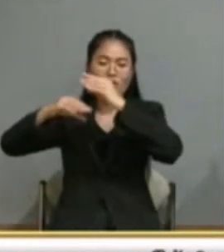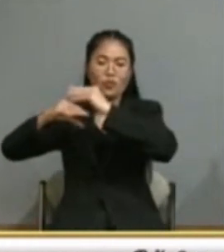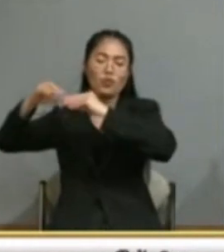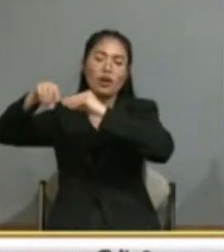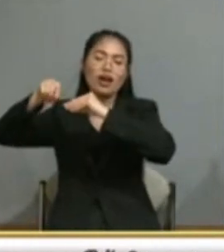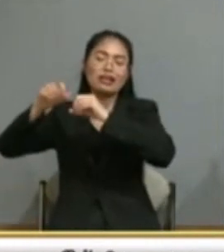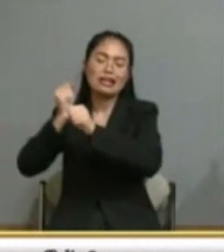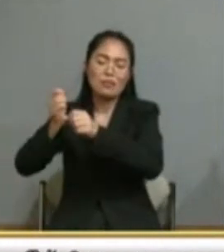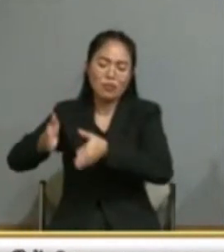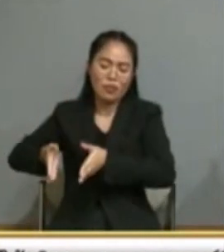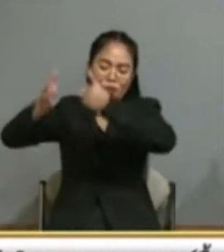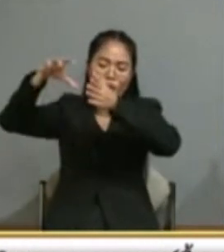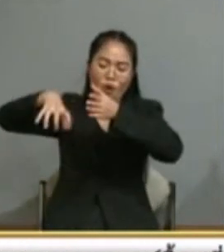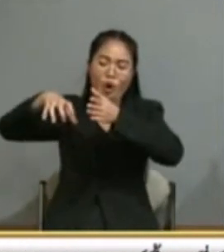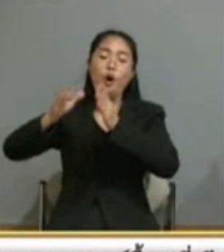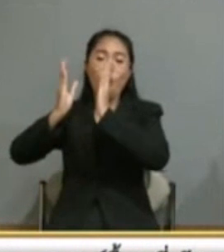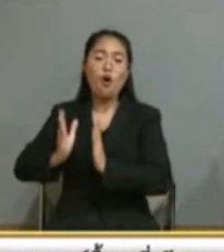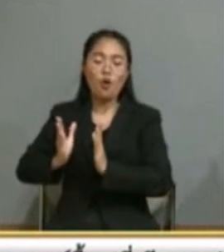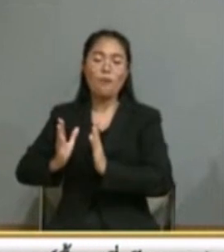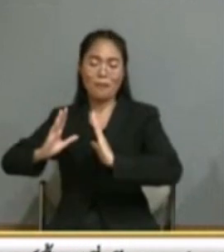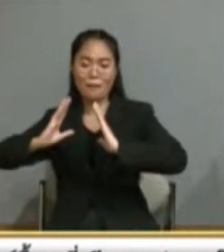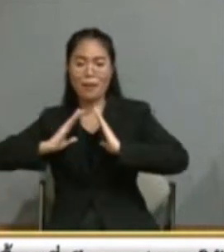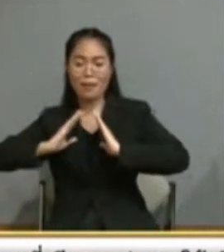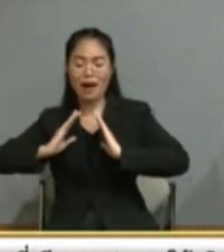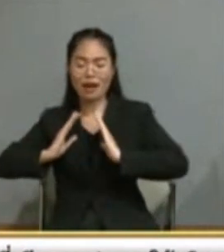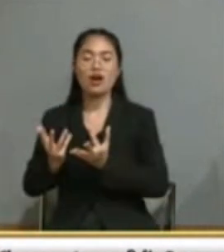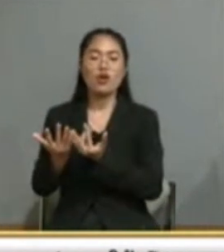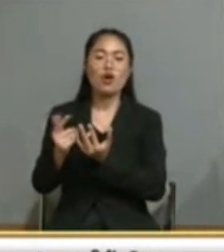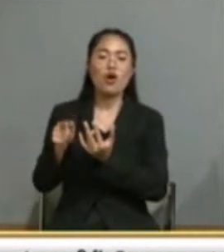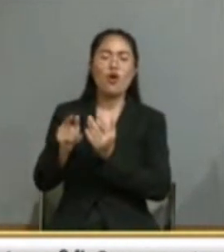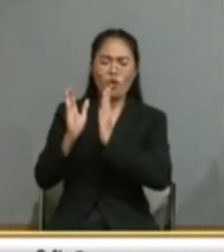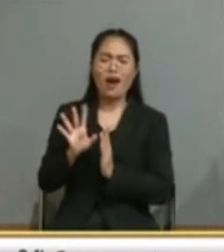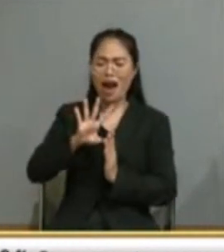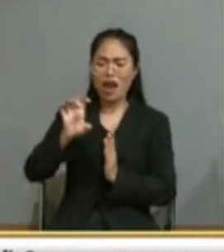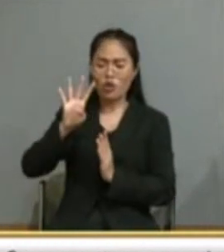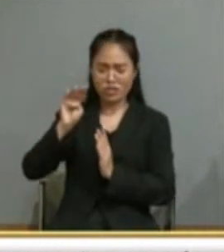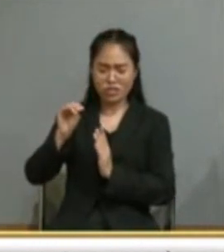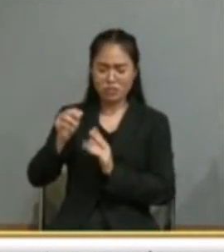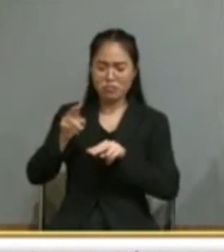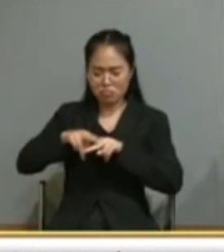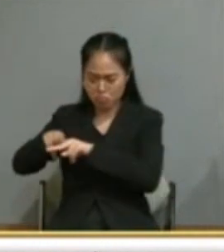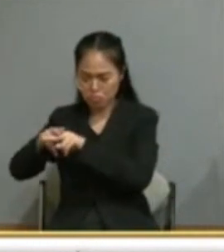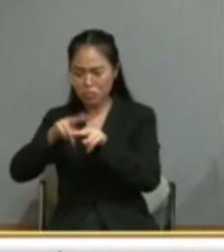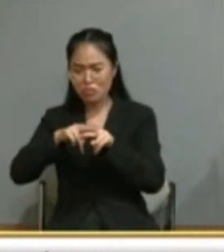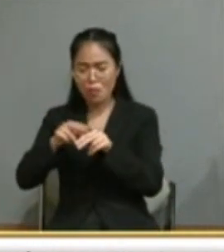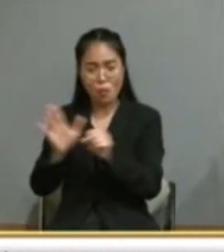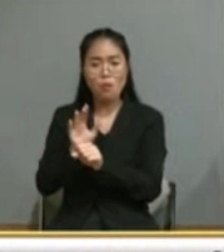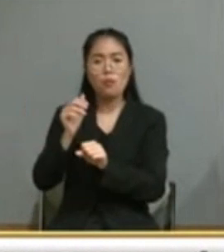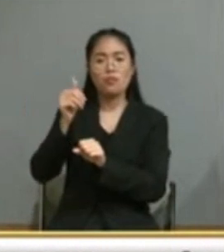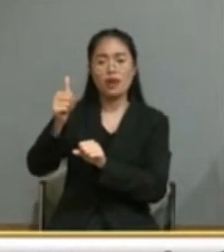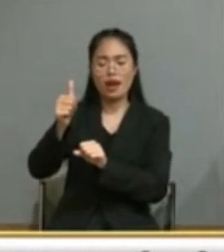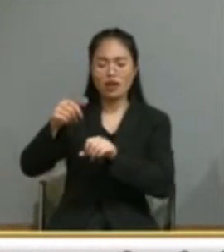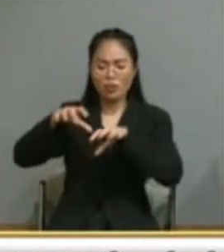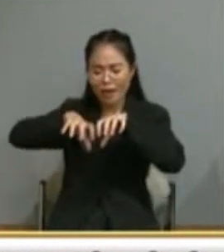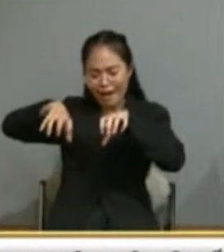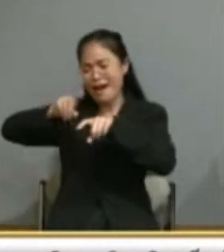ด้วยอาคารผู้ได้สารจนว 1 อาคารที่จะรองรผู้ได้สารในชวโงเร่งดวนได้ถึง 540 คนต่อ 1 ชั่วโงนอกจากนั้น